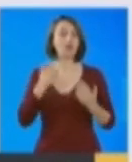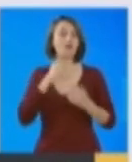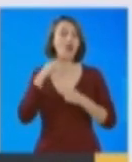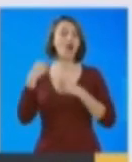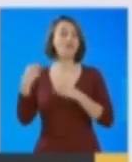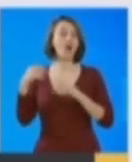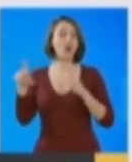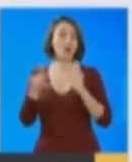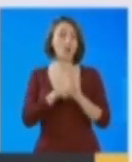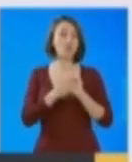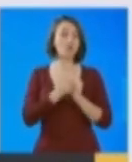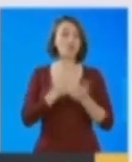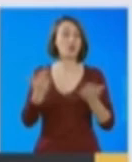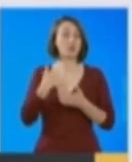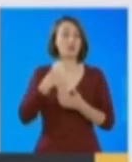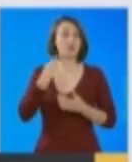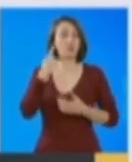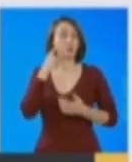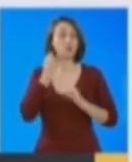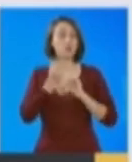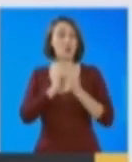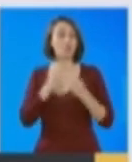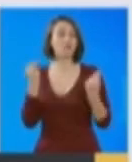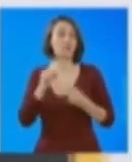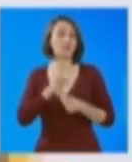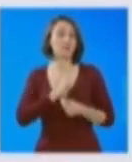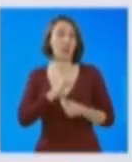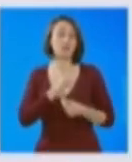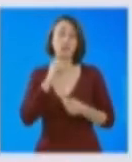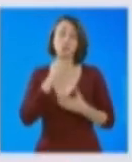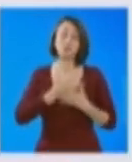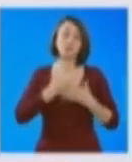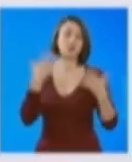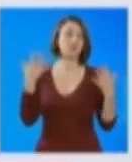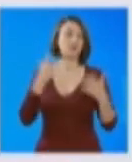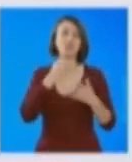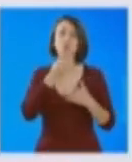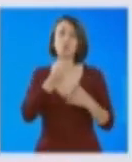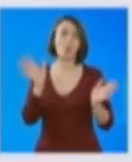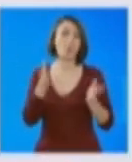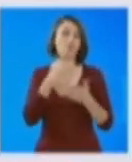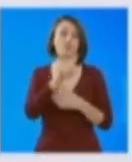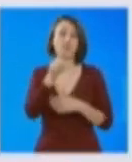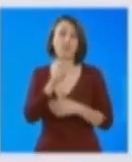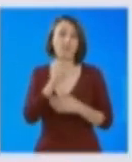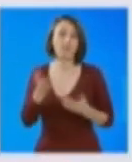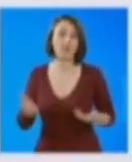fie în afara legii sau de care să-mi fie rușine sau de care să-mi fie teamă. Sunt foarte transparent, răspund la orice întrebare și să continui să fac.